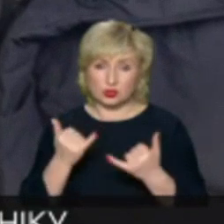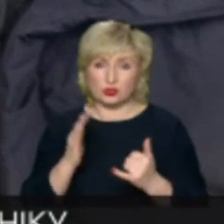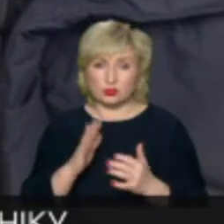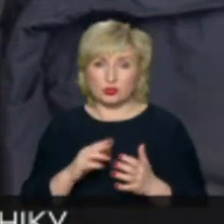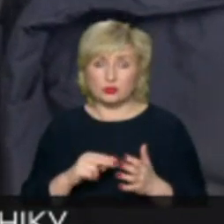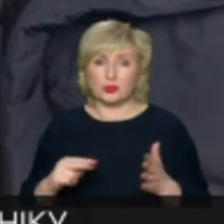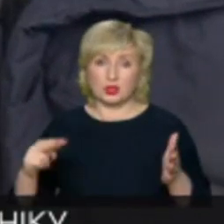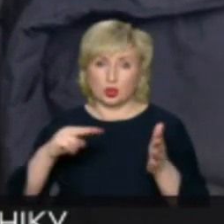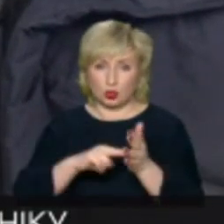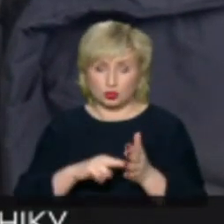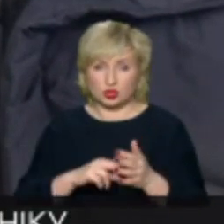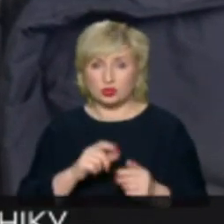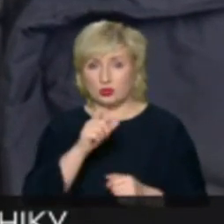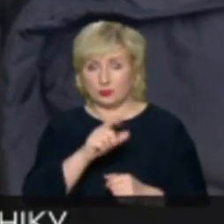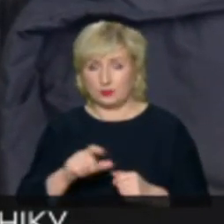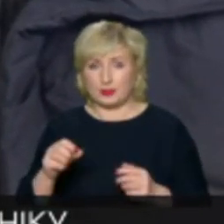підключено.